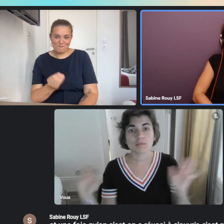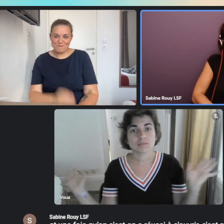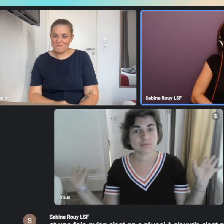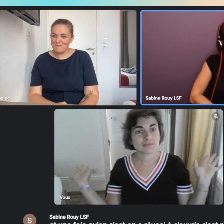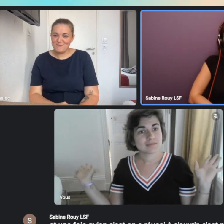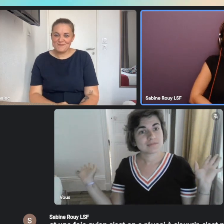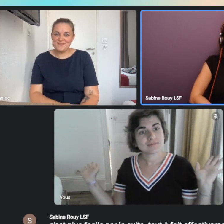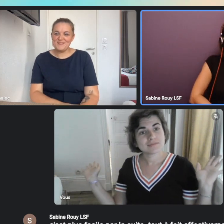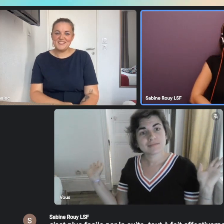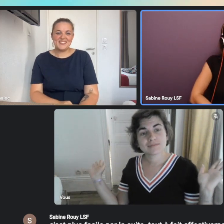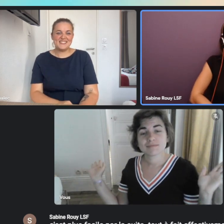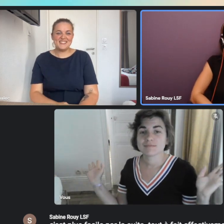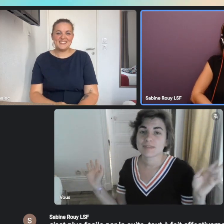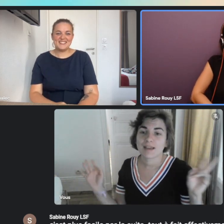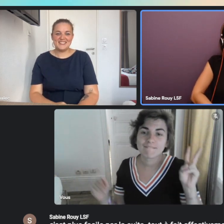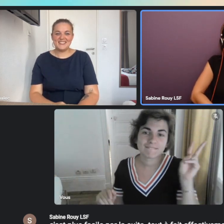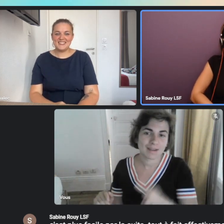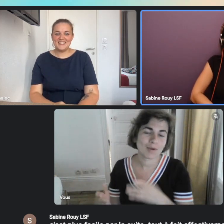chose? Non, c'est bon.